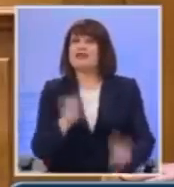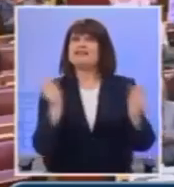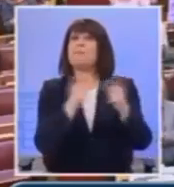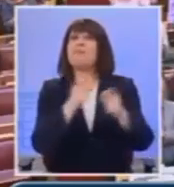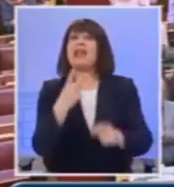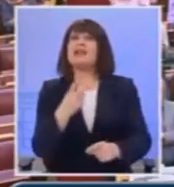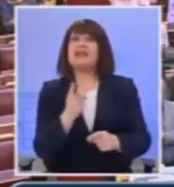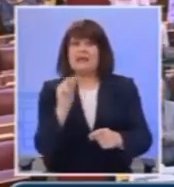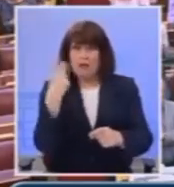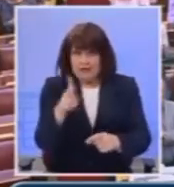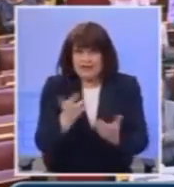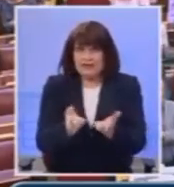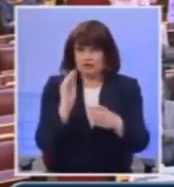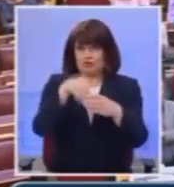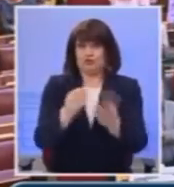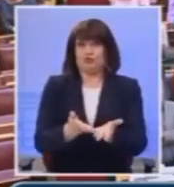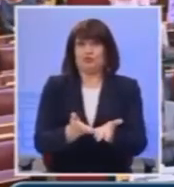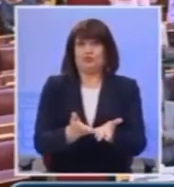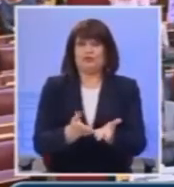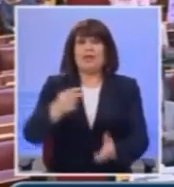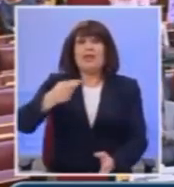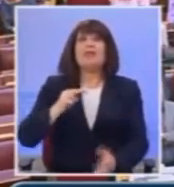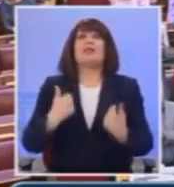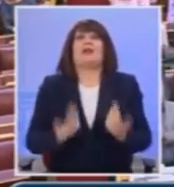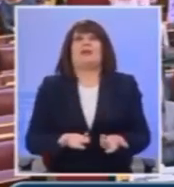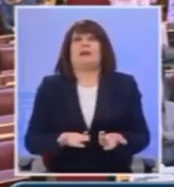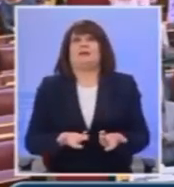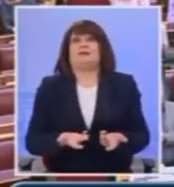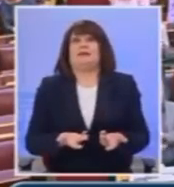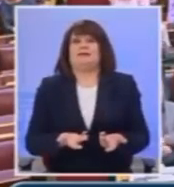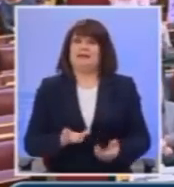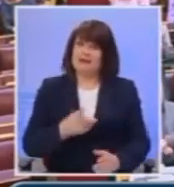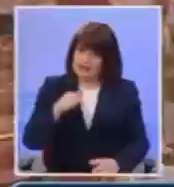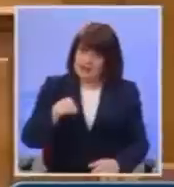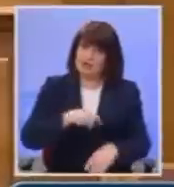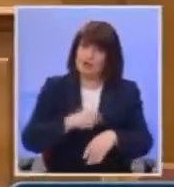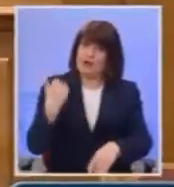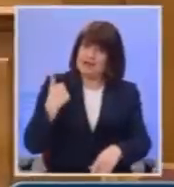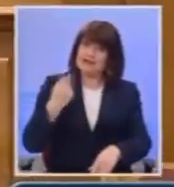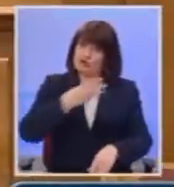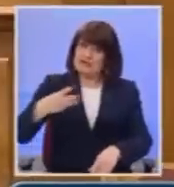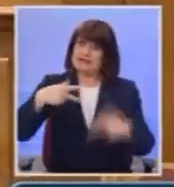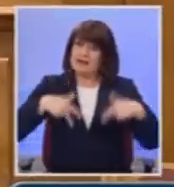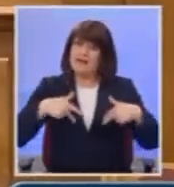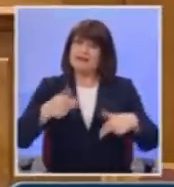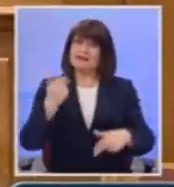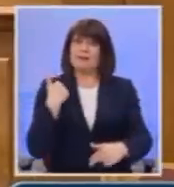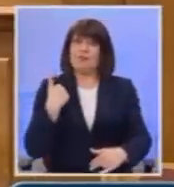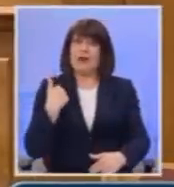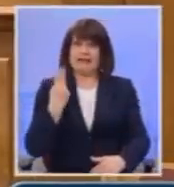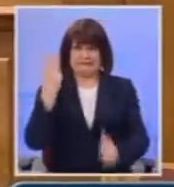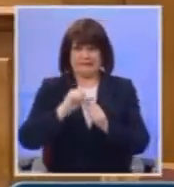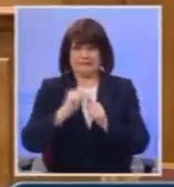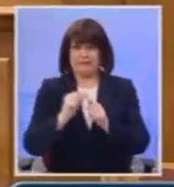σας. Και δεν έχει απαντηθεί αυτό. Και μιλάτε σε αυτή την κυβέρνηση, η οποία βρίσκεται